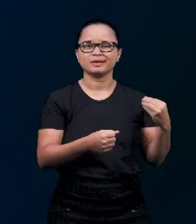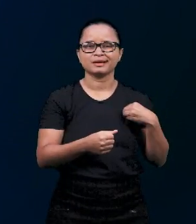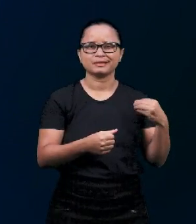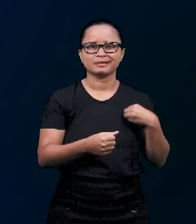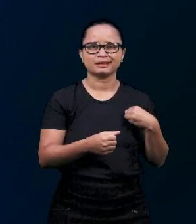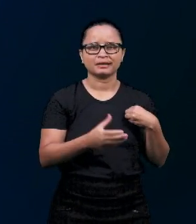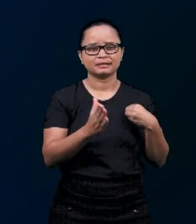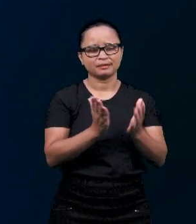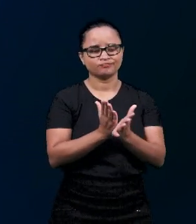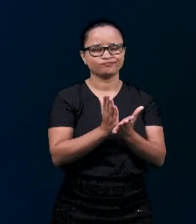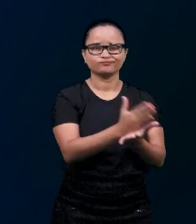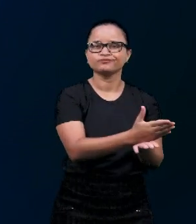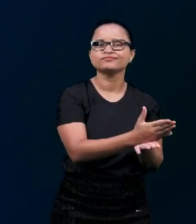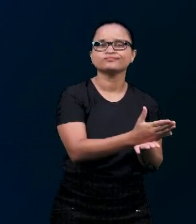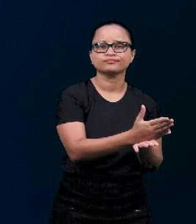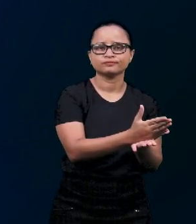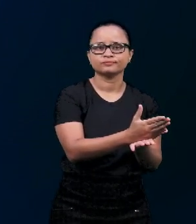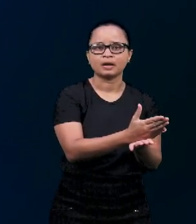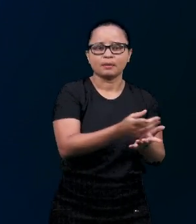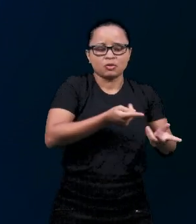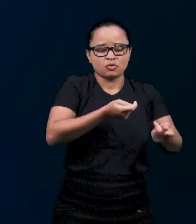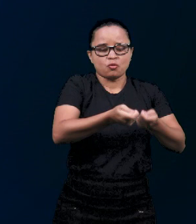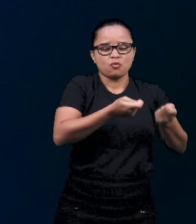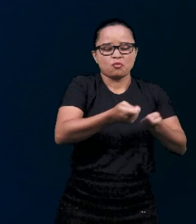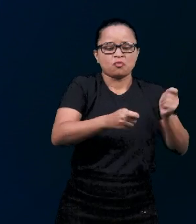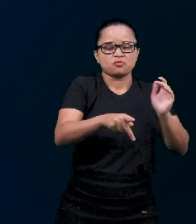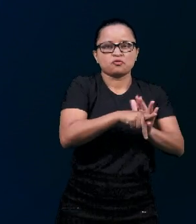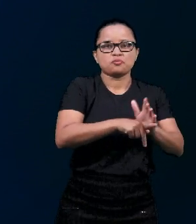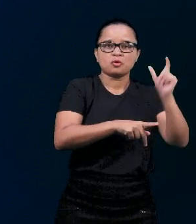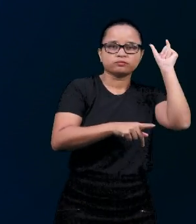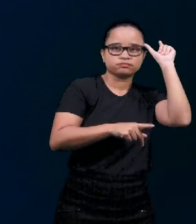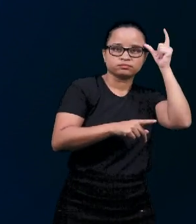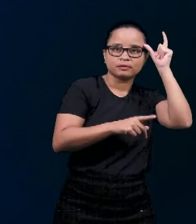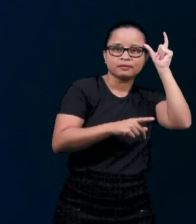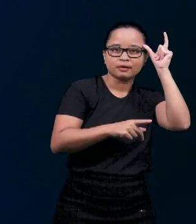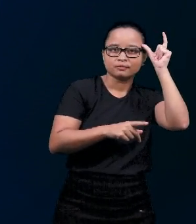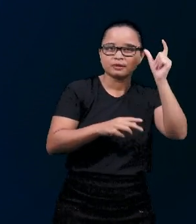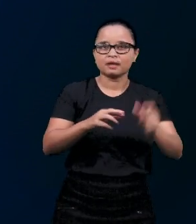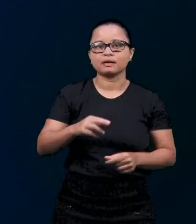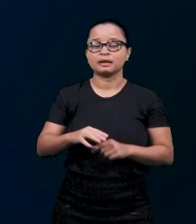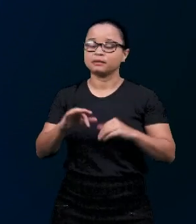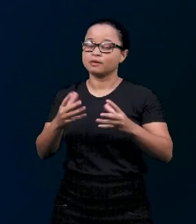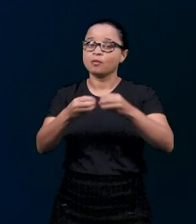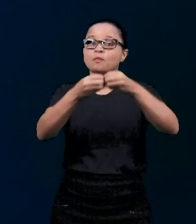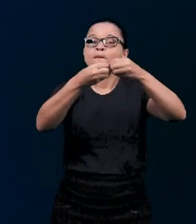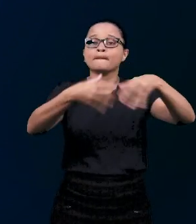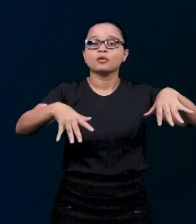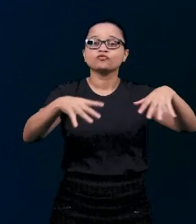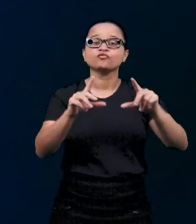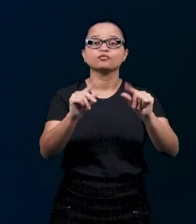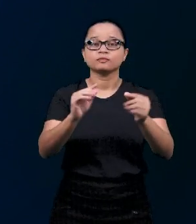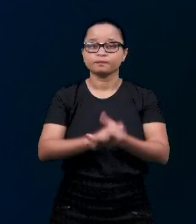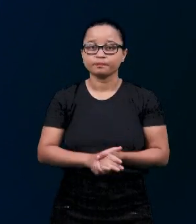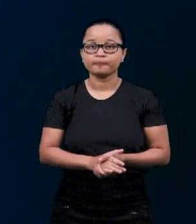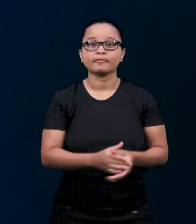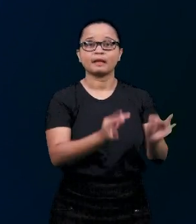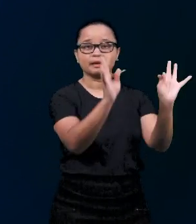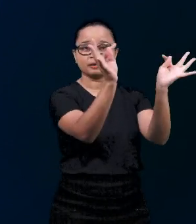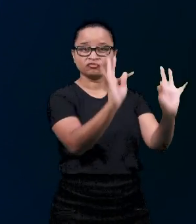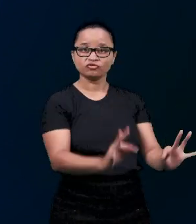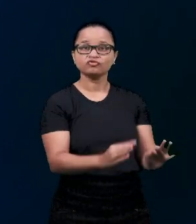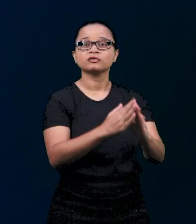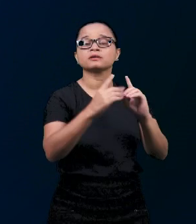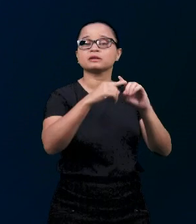que la doctrine ne soit pas la doctrine du Saint-Esprit. La conséquence de cela, dans l'église de Thyatire, va dire qu'il allait mettre un